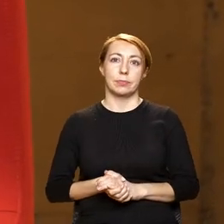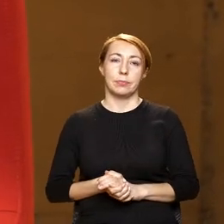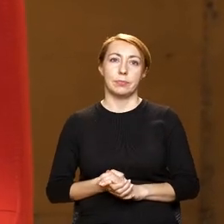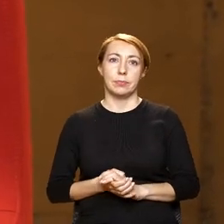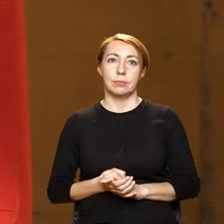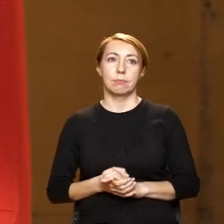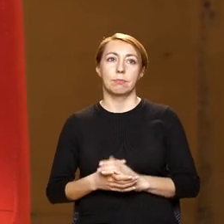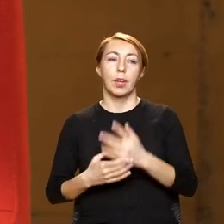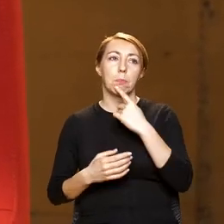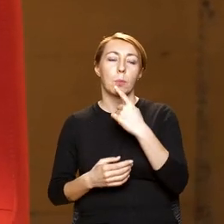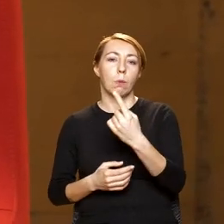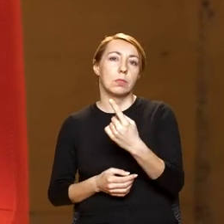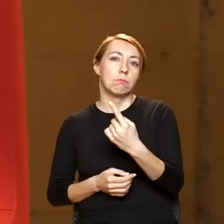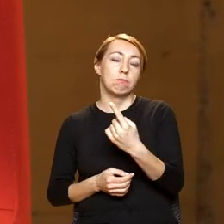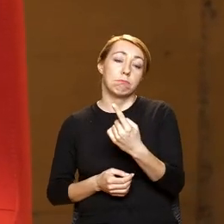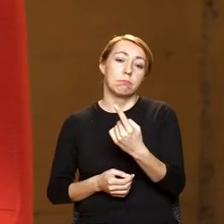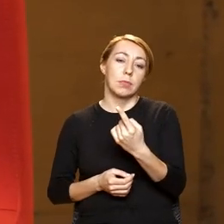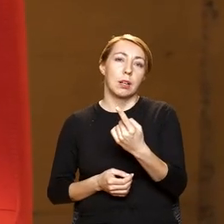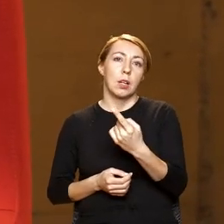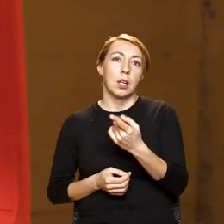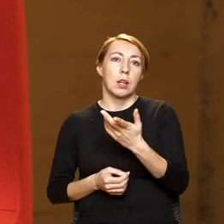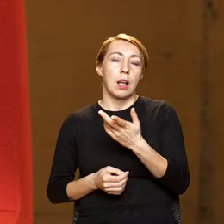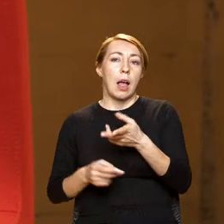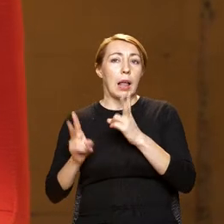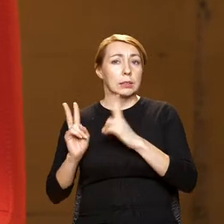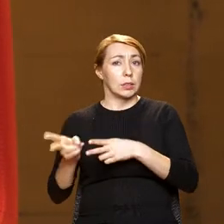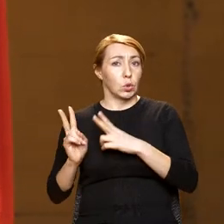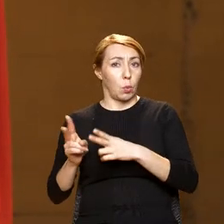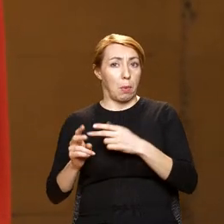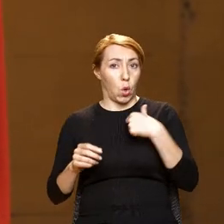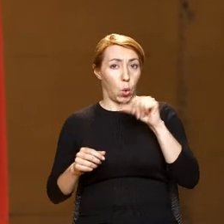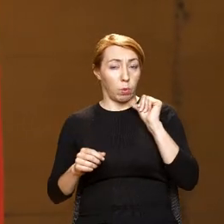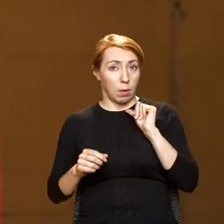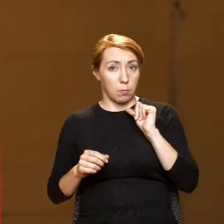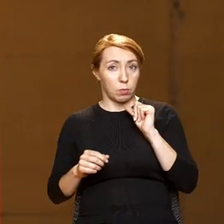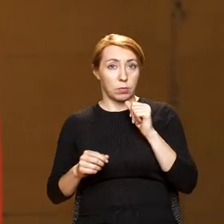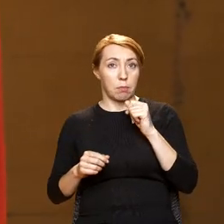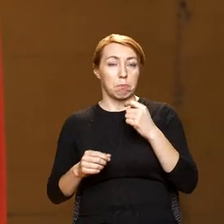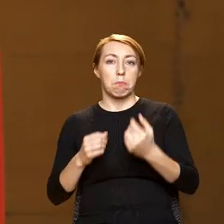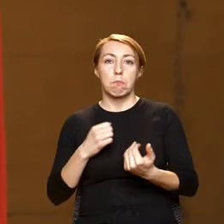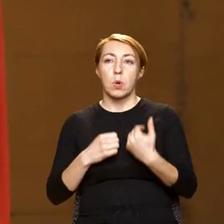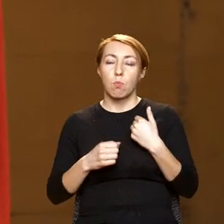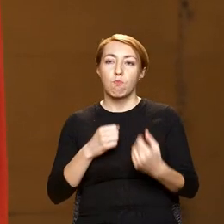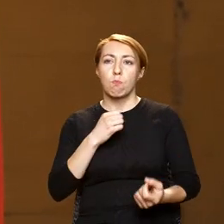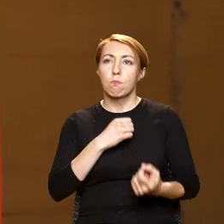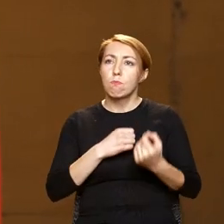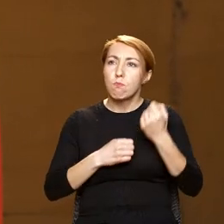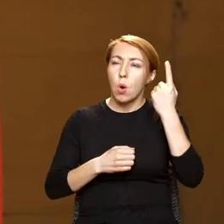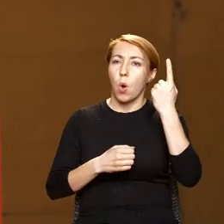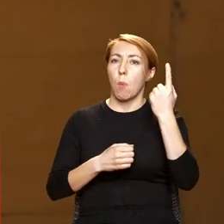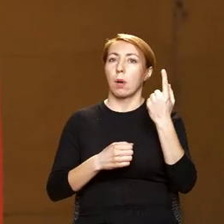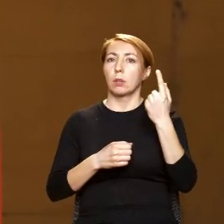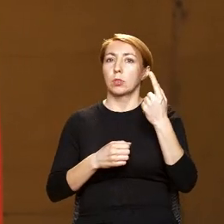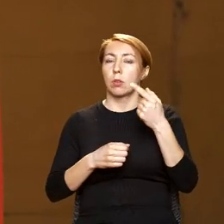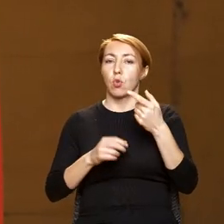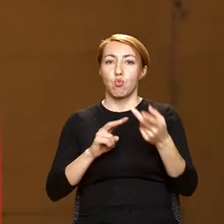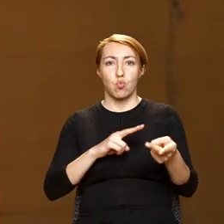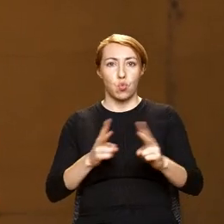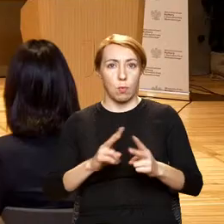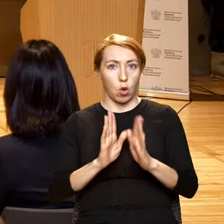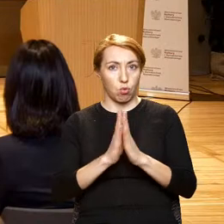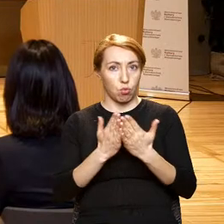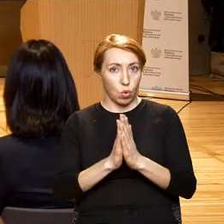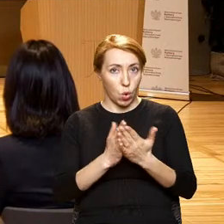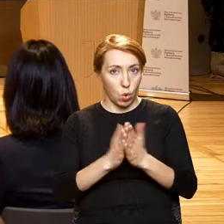Ja powiem tak, że w listopadzie zeszłego roku, kiedy pojawił się u nas w muzeum pomysł wydania tłumaczenia